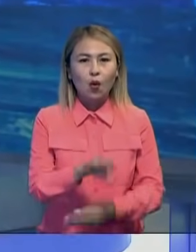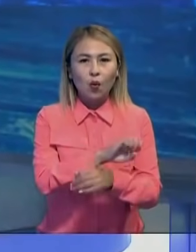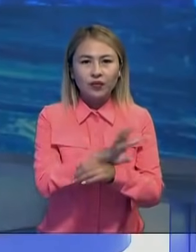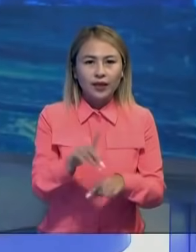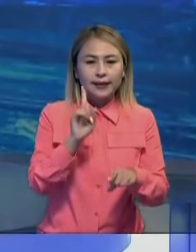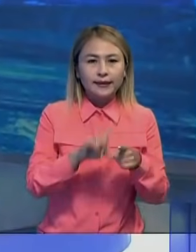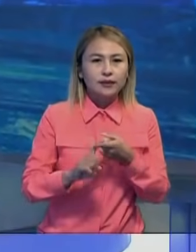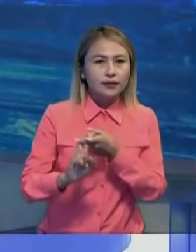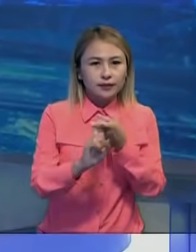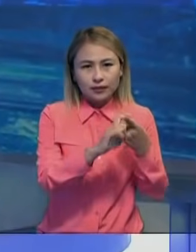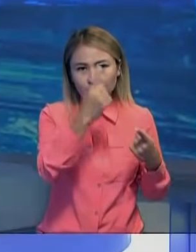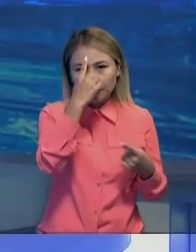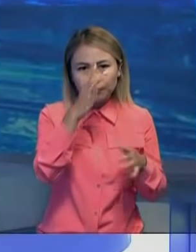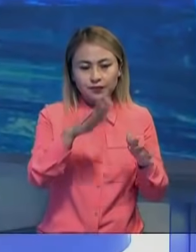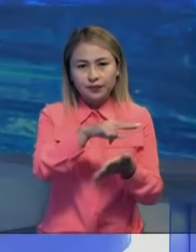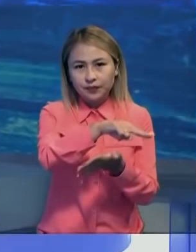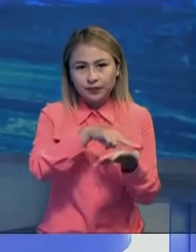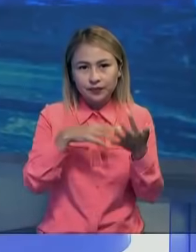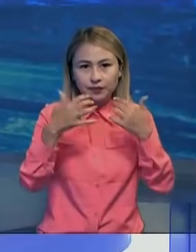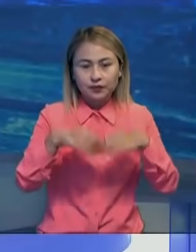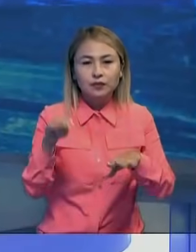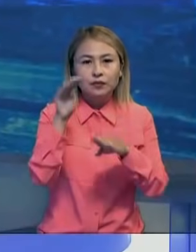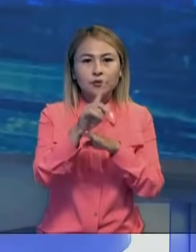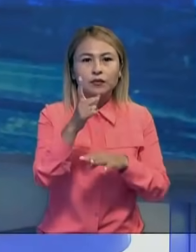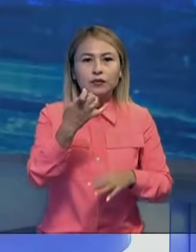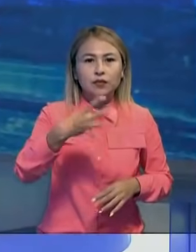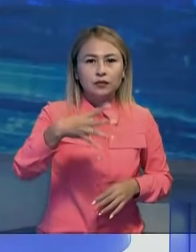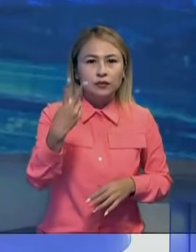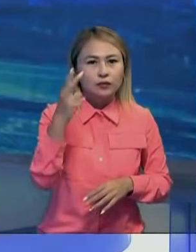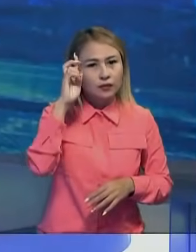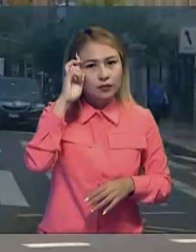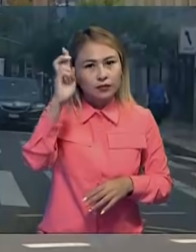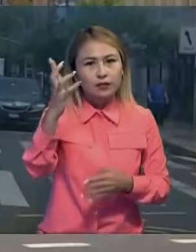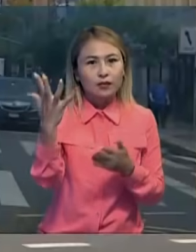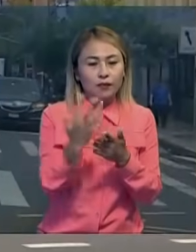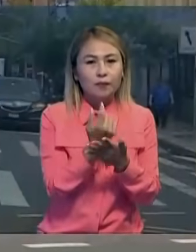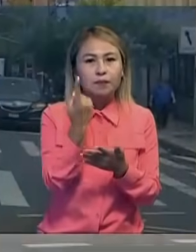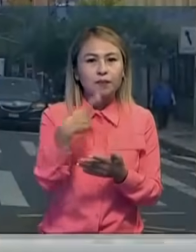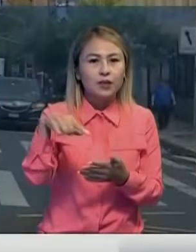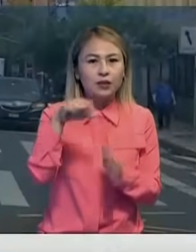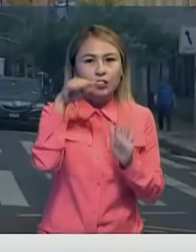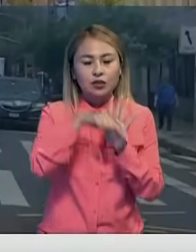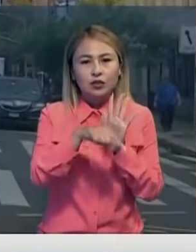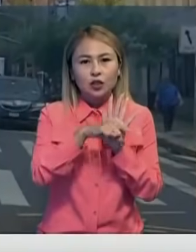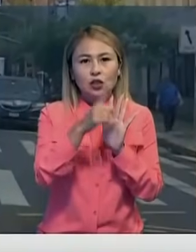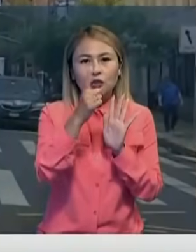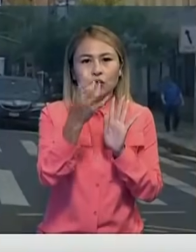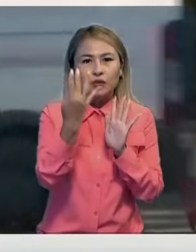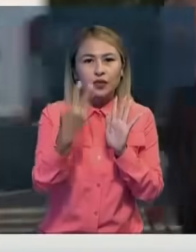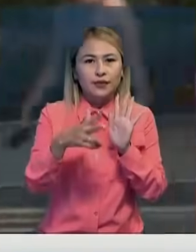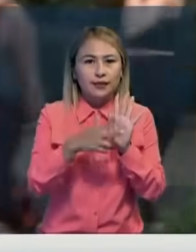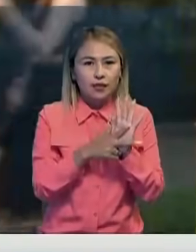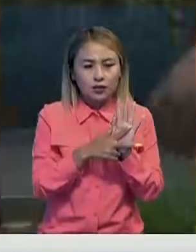Коронавирусың тез жұғатын дельта штамы тіркелген елдер саны артты. Бұған дейін ол 142 мемлекетте анықталса, бір апта ішінде